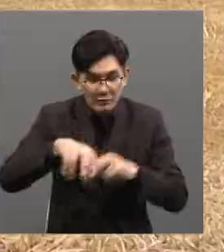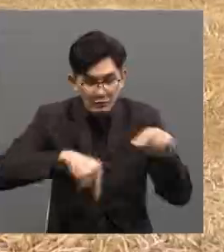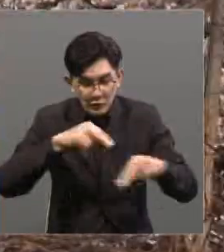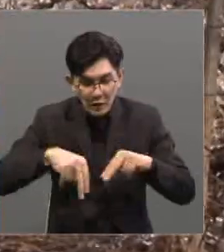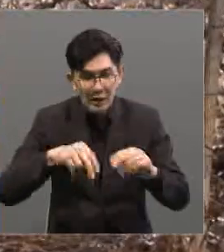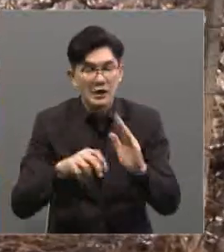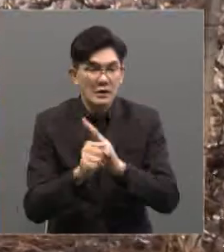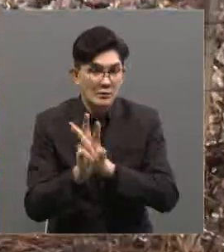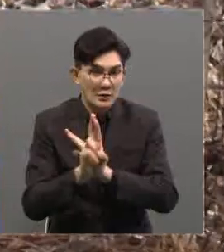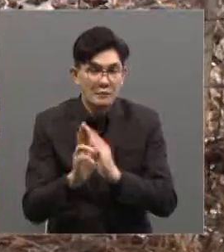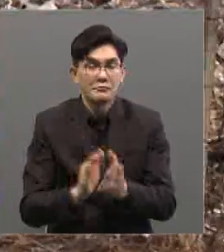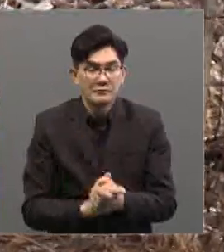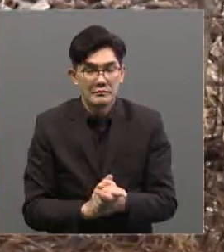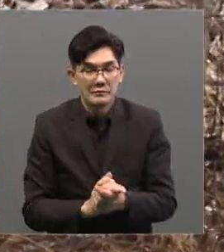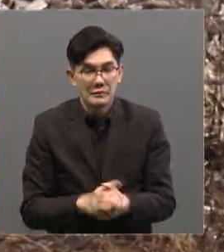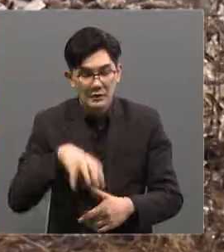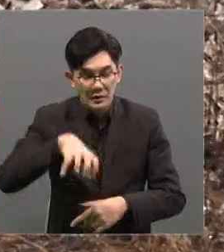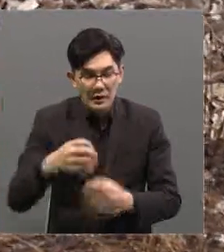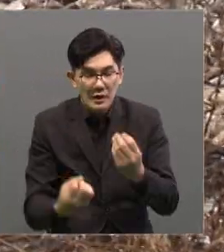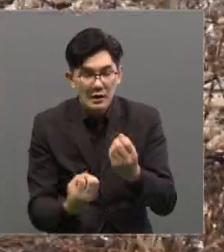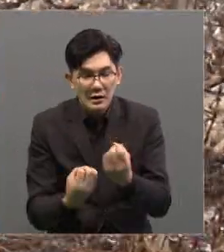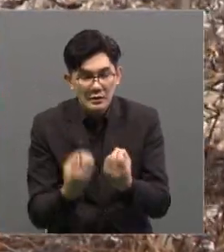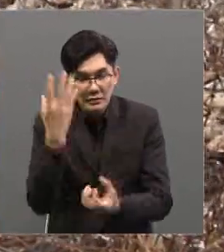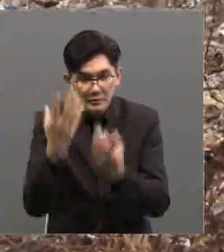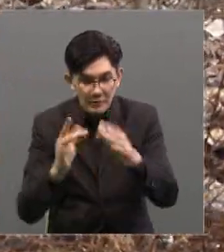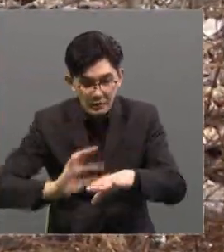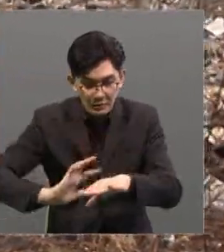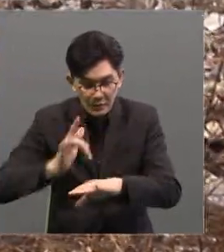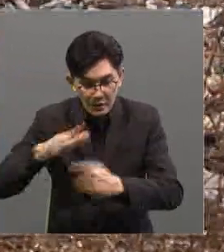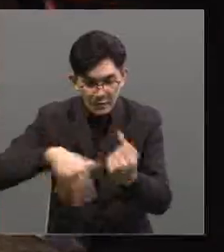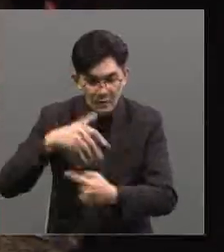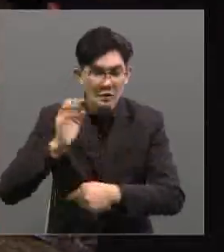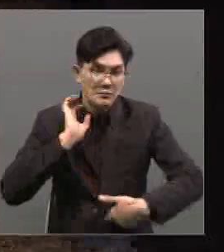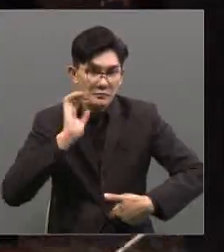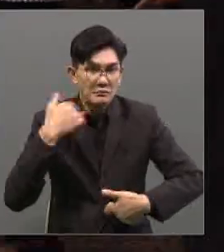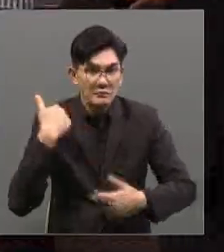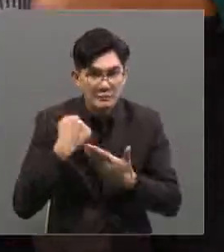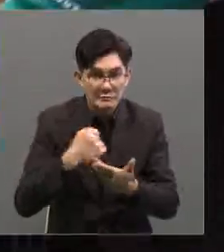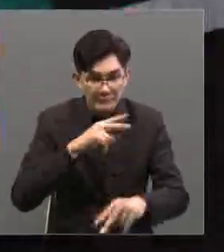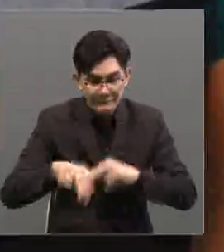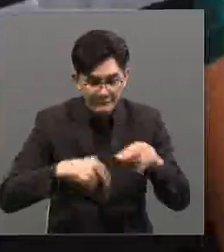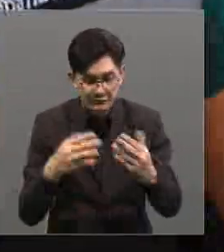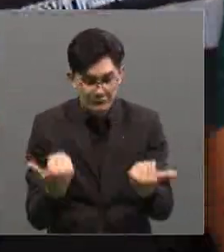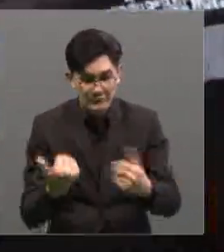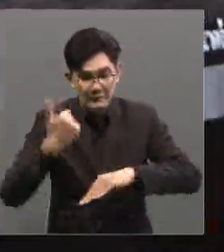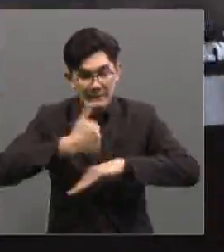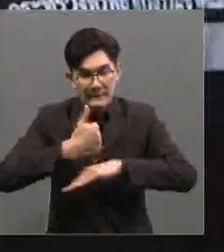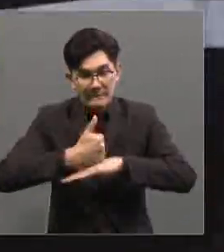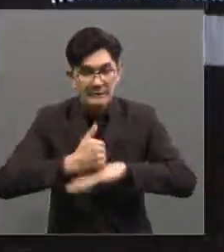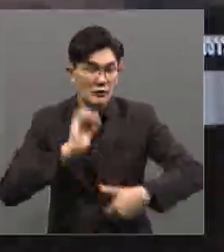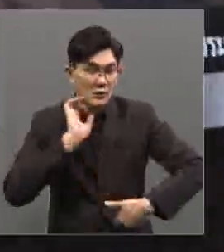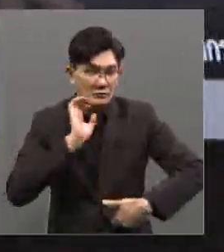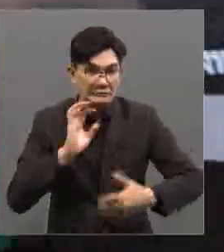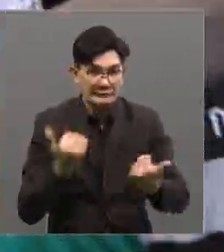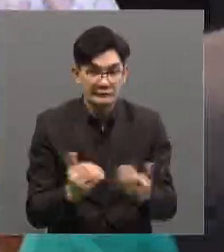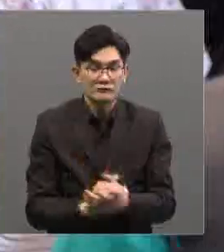ษที่7สระบุรีรวมถึงสำนักงานทรัพยากรธรรมชาติและสิ่งแวดล้อมจังหวัดลพบุรีด้วยค่ะ แล้ววันนี้นะครับทางผู้ว่าราชการจังหวัดล